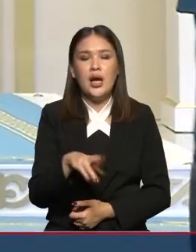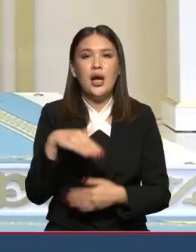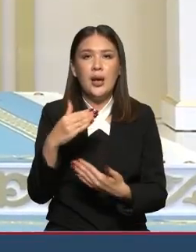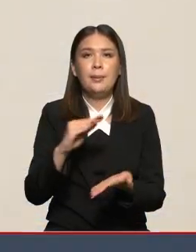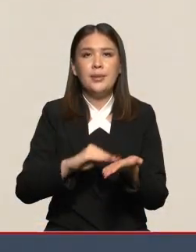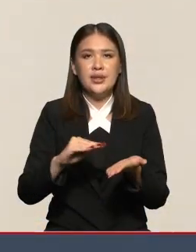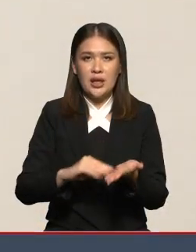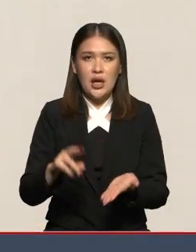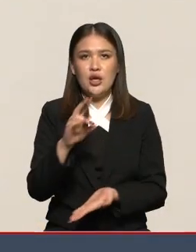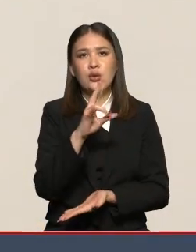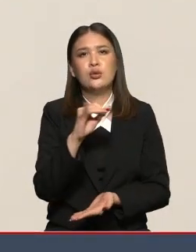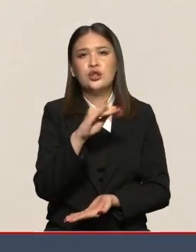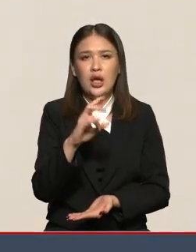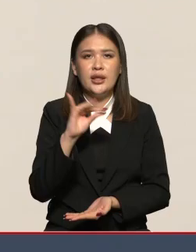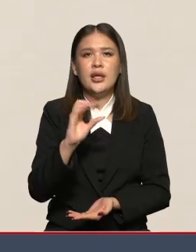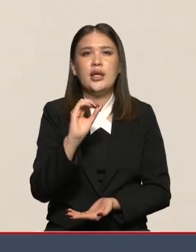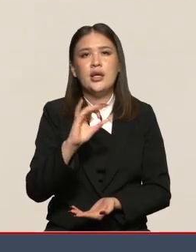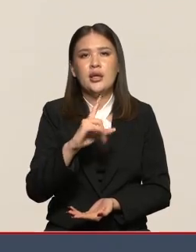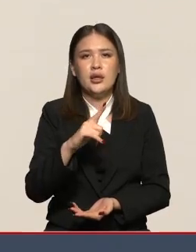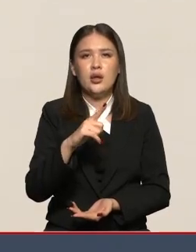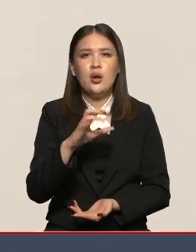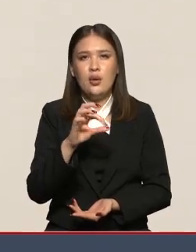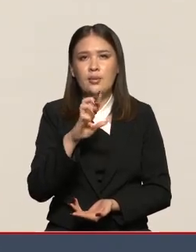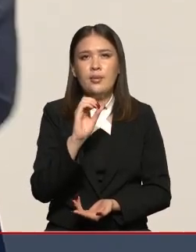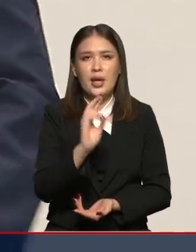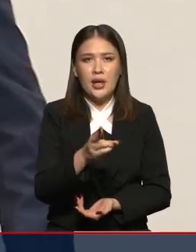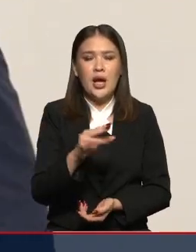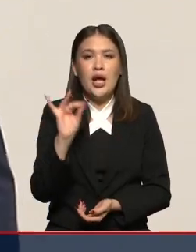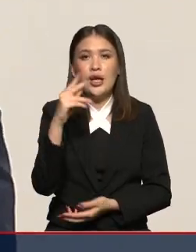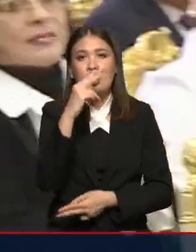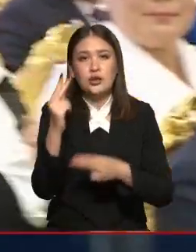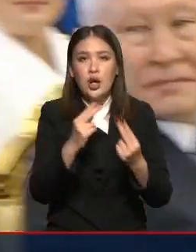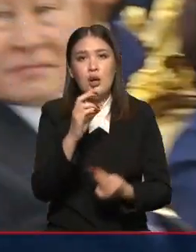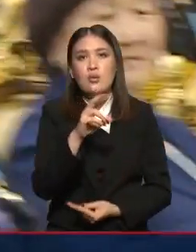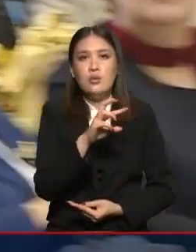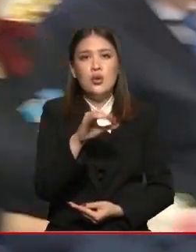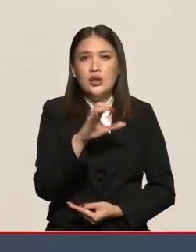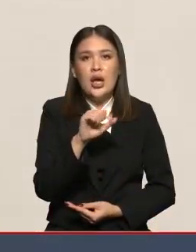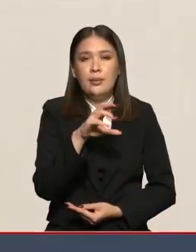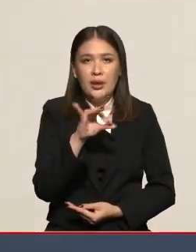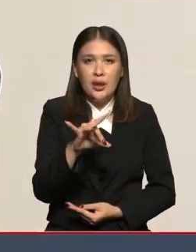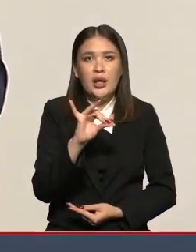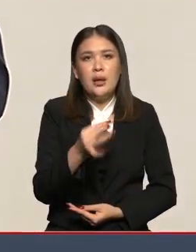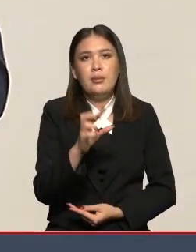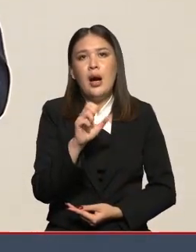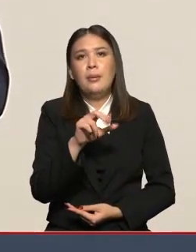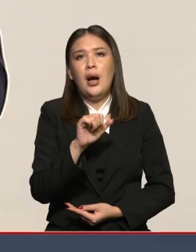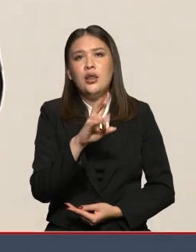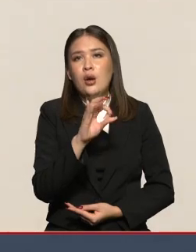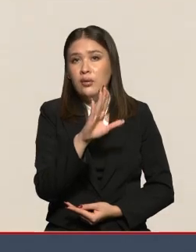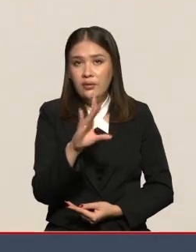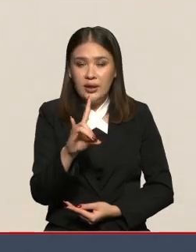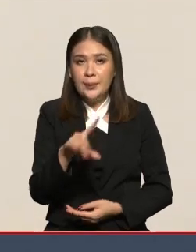писатели светлин иржан и кубек ергак а также художники жанузак Мур алиба и Сауле ба пановы